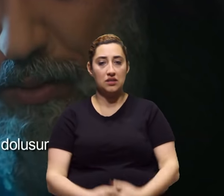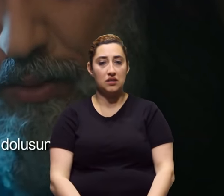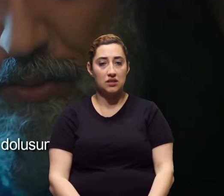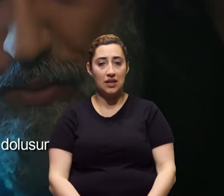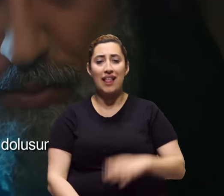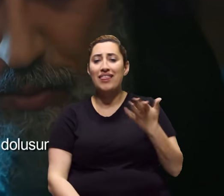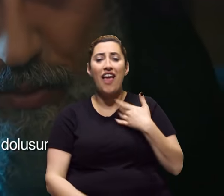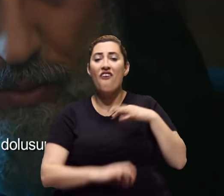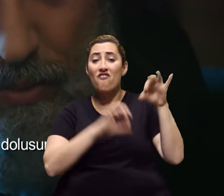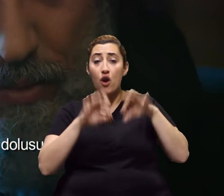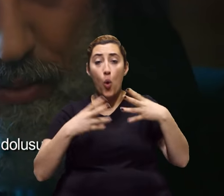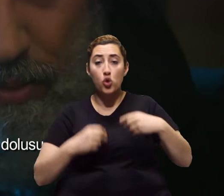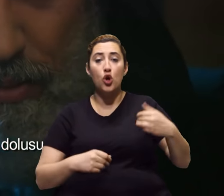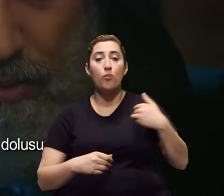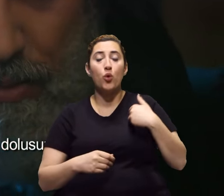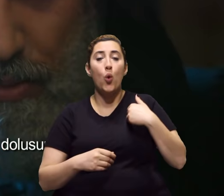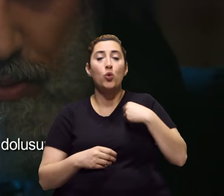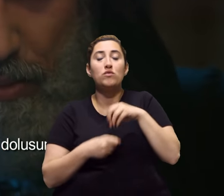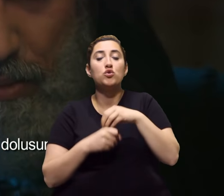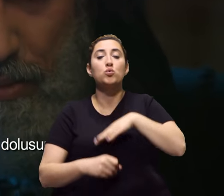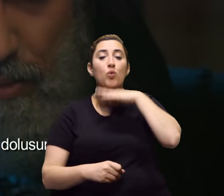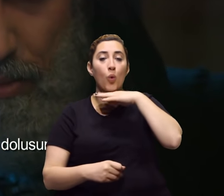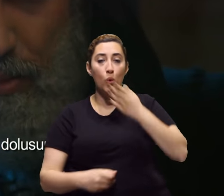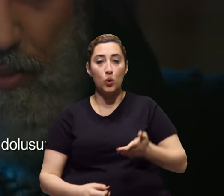Neye varır ise gönlüm dolusun.